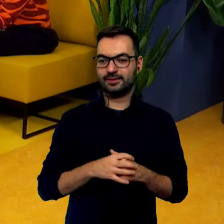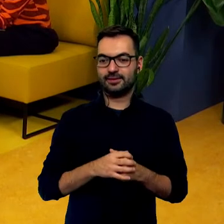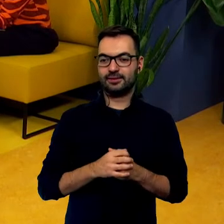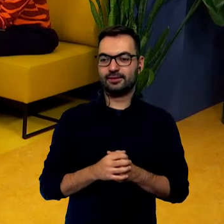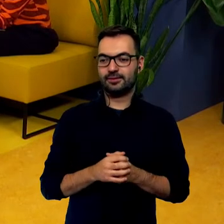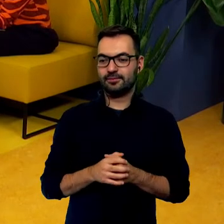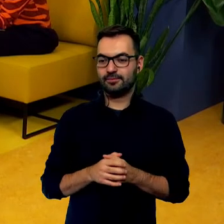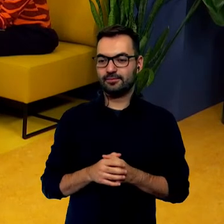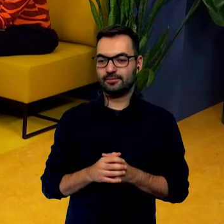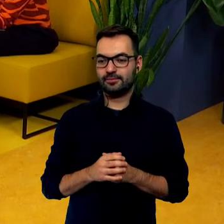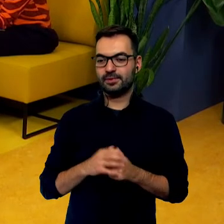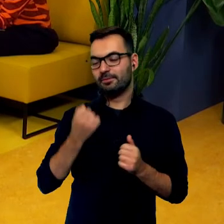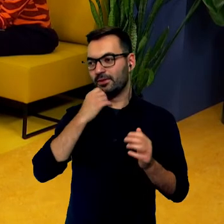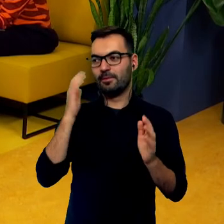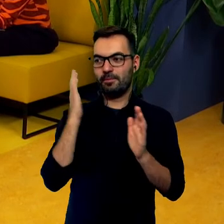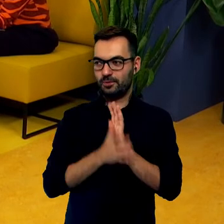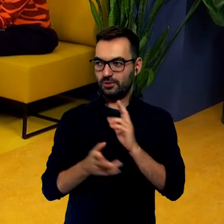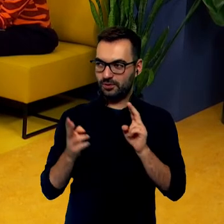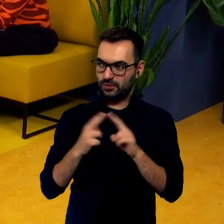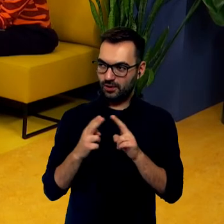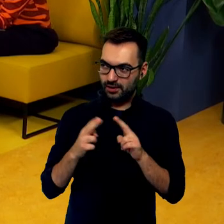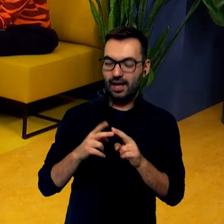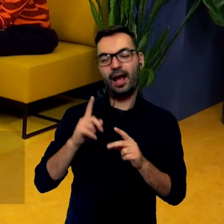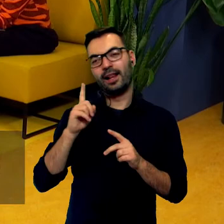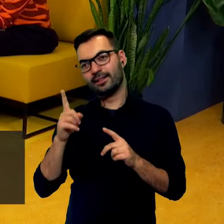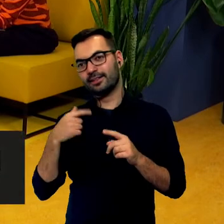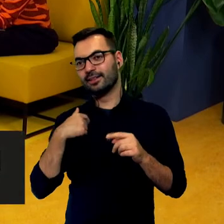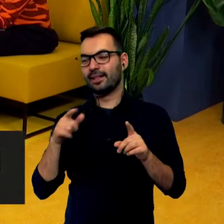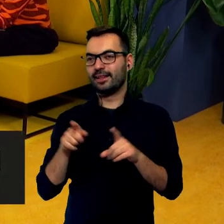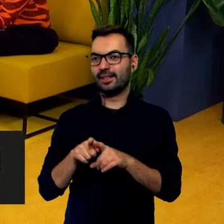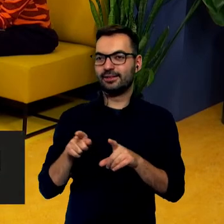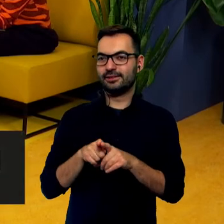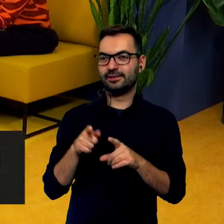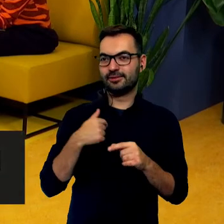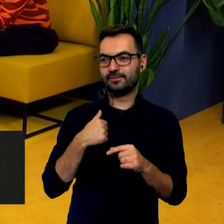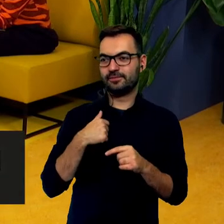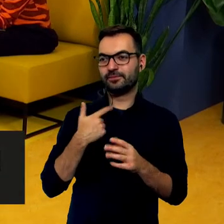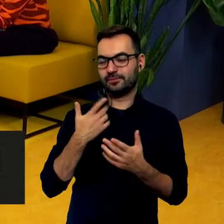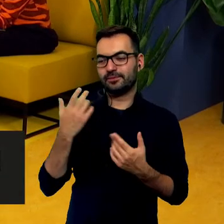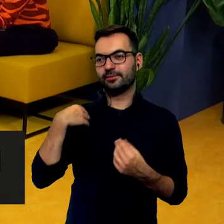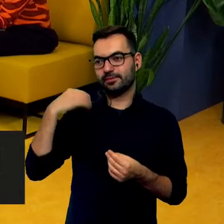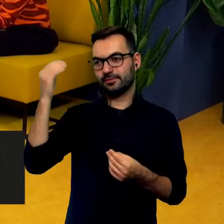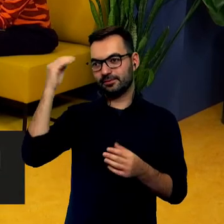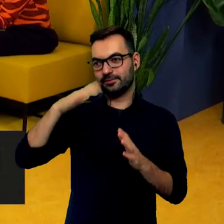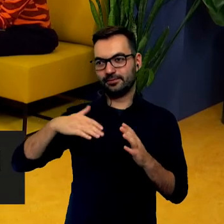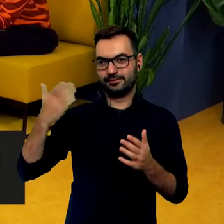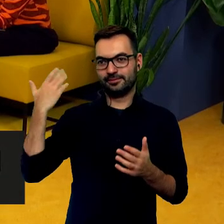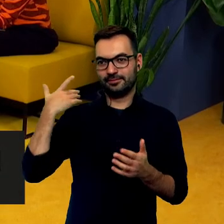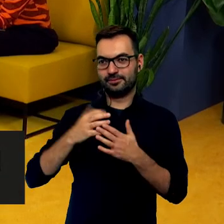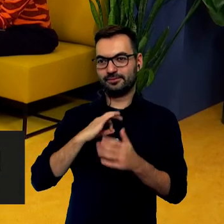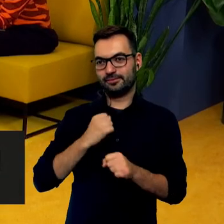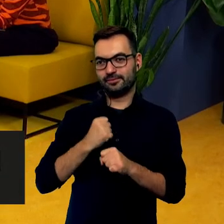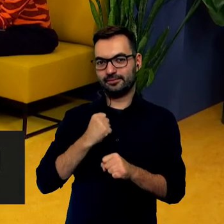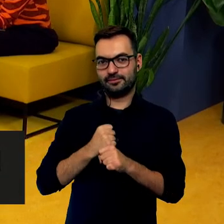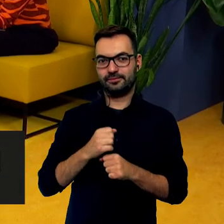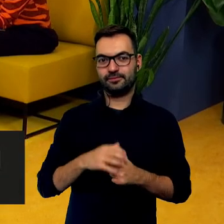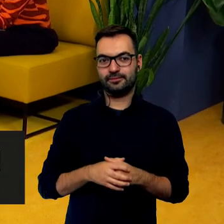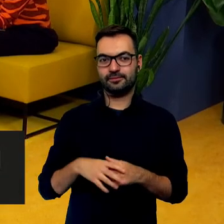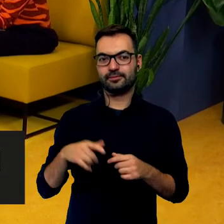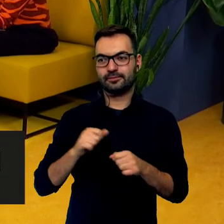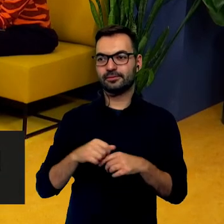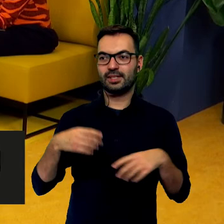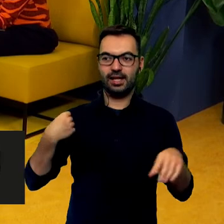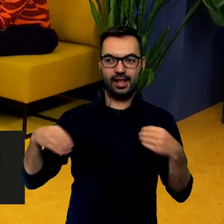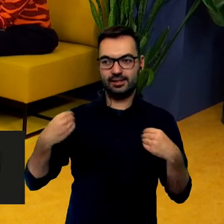w sensie, że bardzo bezpośredni kontakt, a z drugiej strony właśnie ja też się, ja jestem nauczony jakoś w tej pracy, że być